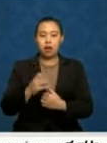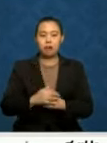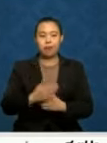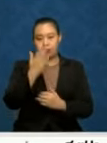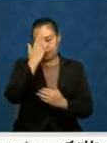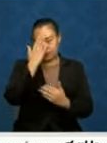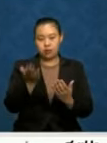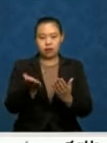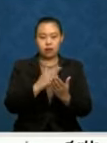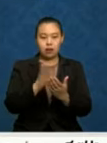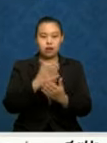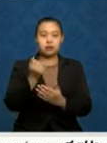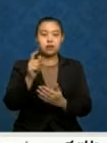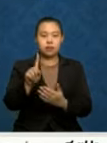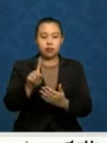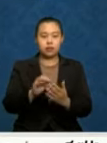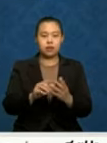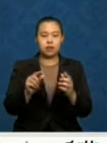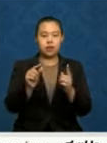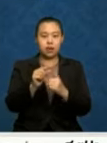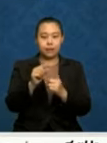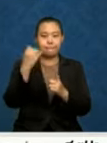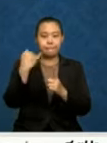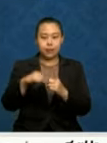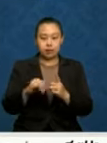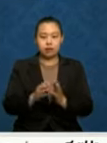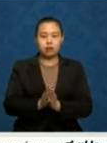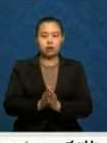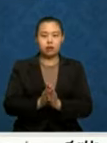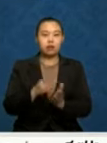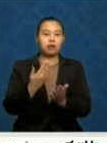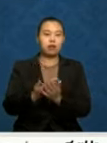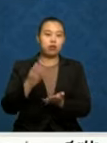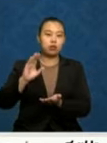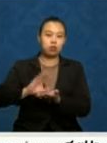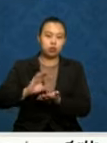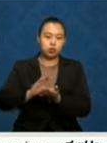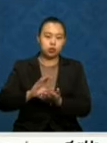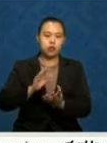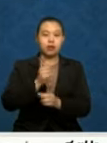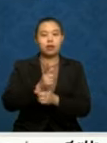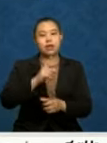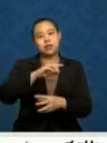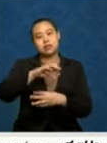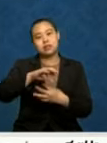นที่วรรคที่2ที่เขียนว่าเงินทุนเลี้ยงชีพจำนวน